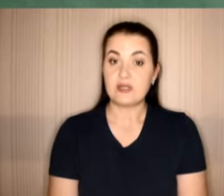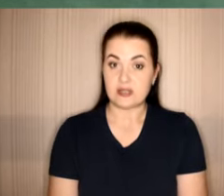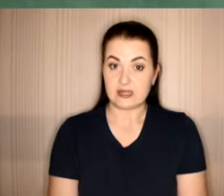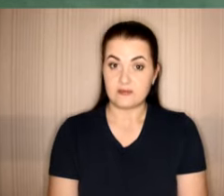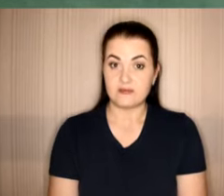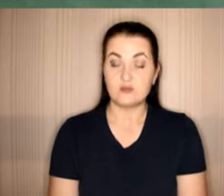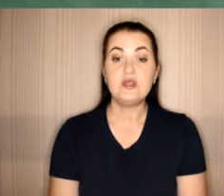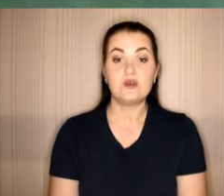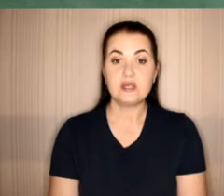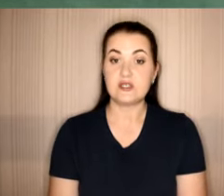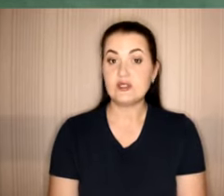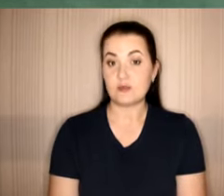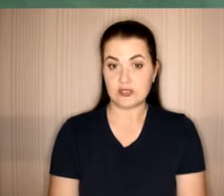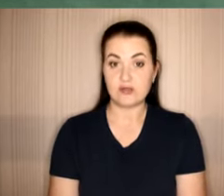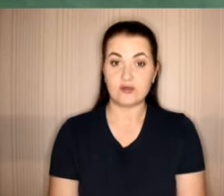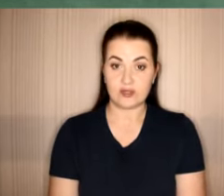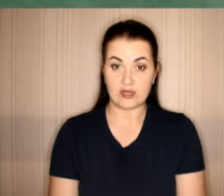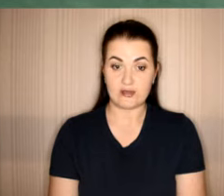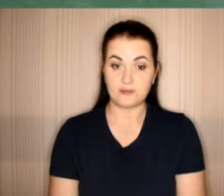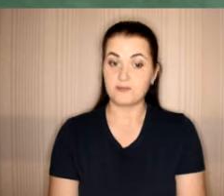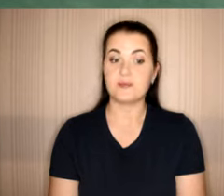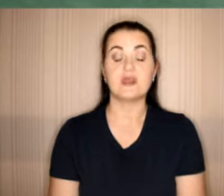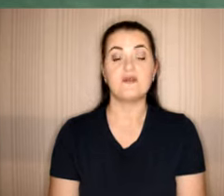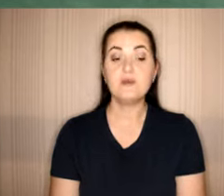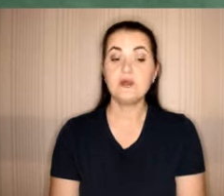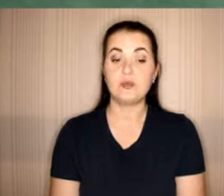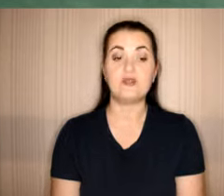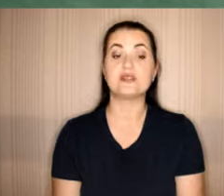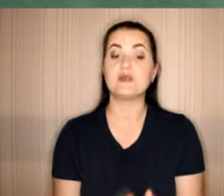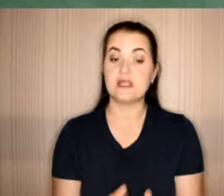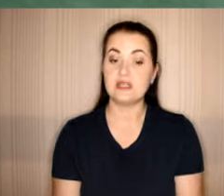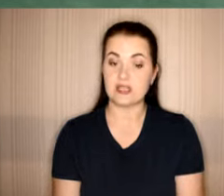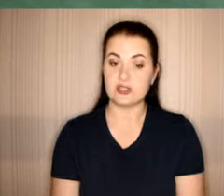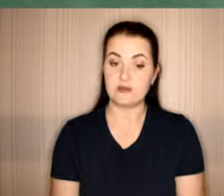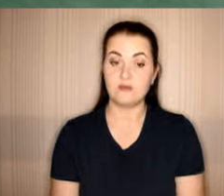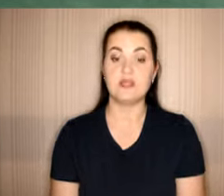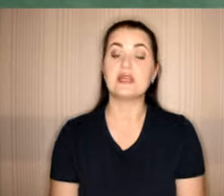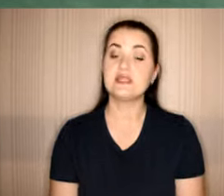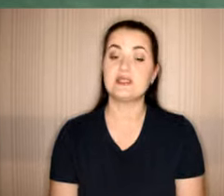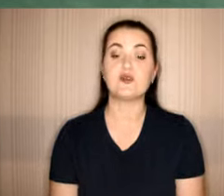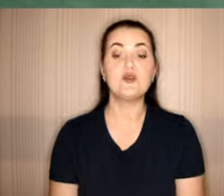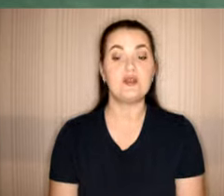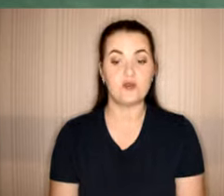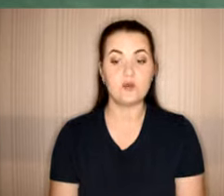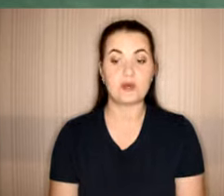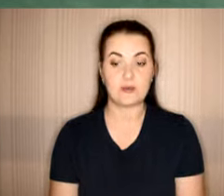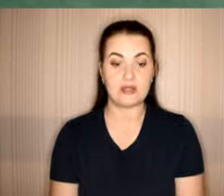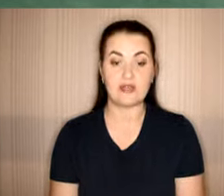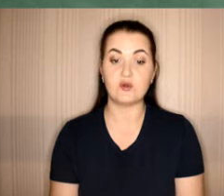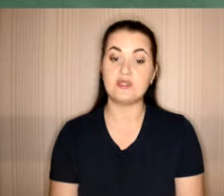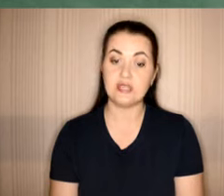Вправа номер 3 буде у вас до самостійного виконання. Вам необхідно списати речення, підкреслити короткі